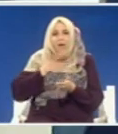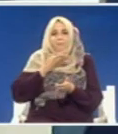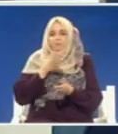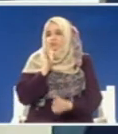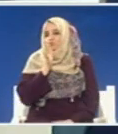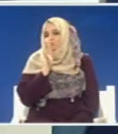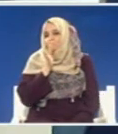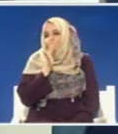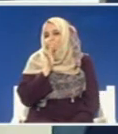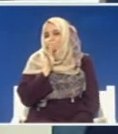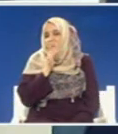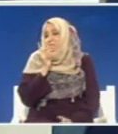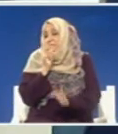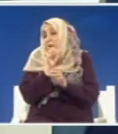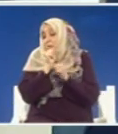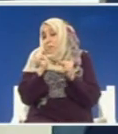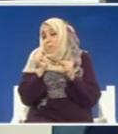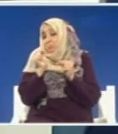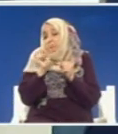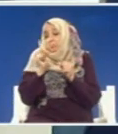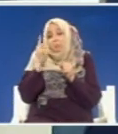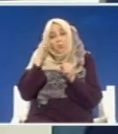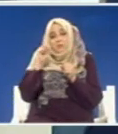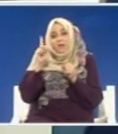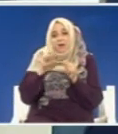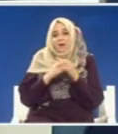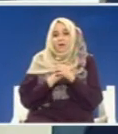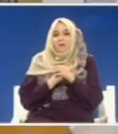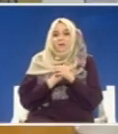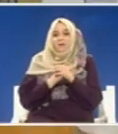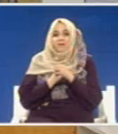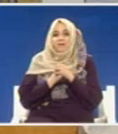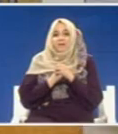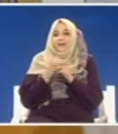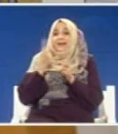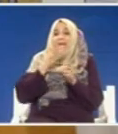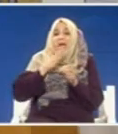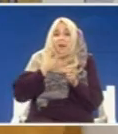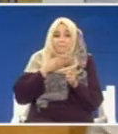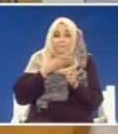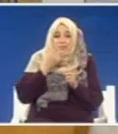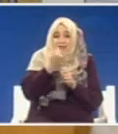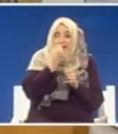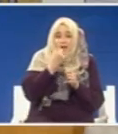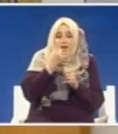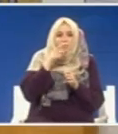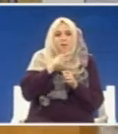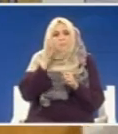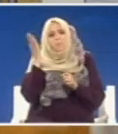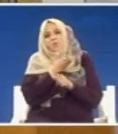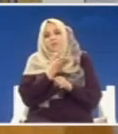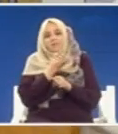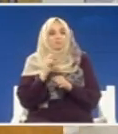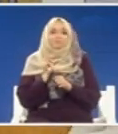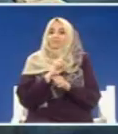يعني هذا من المستغربات ومن المستبعدات على العقل، أن يصدر الإضرار ممن يحب